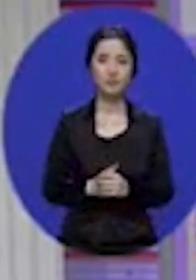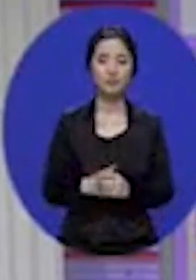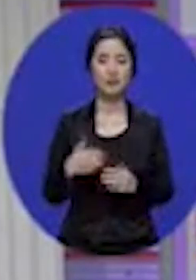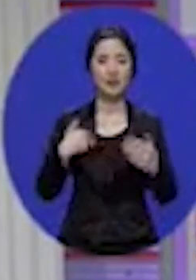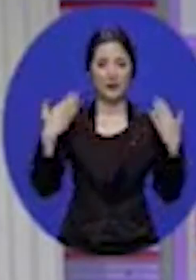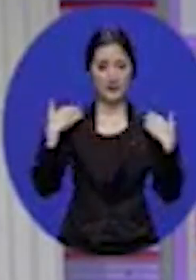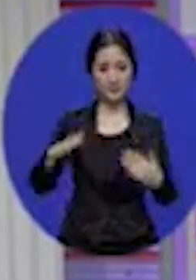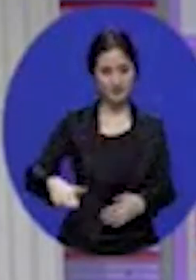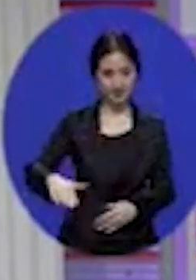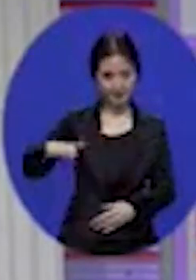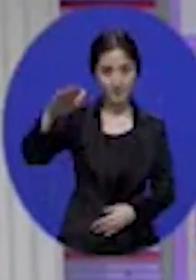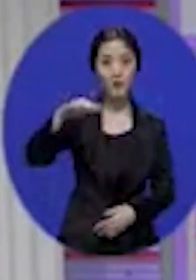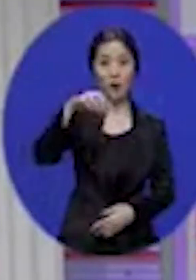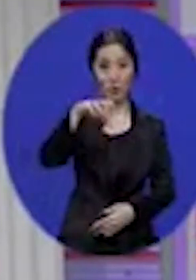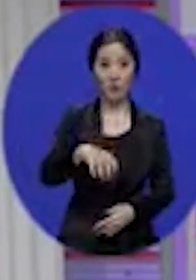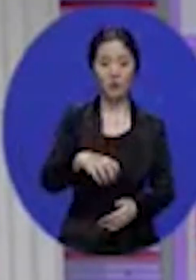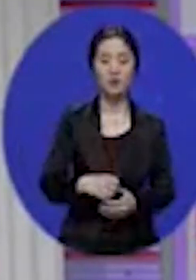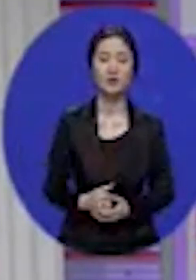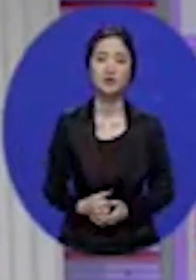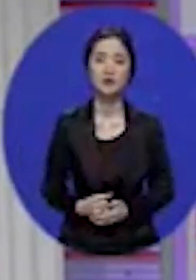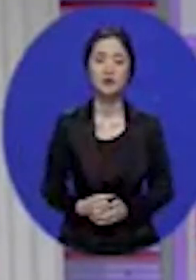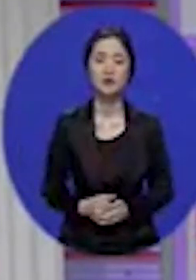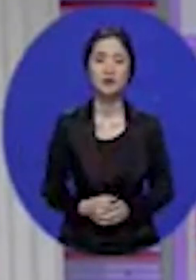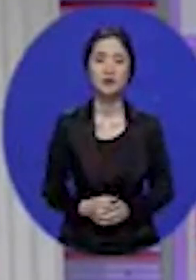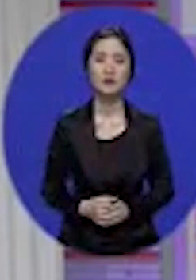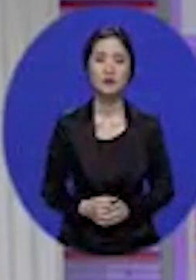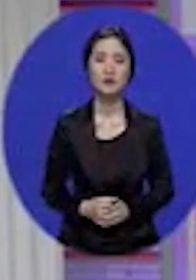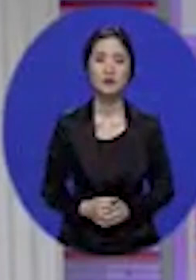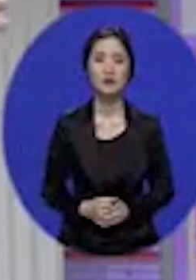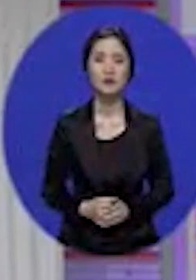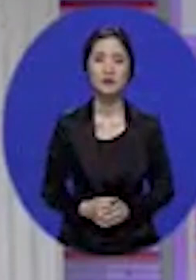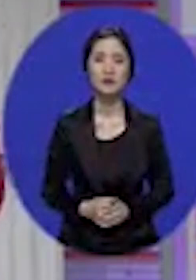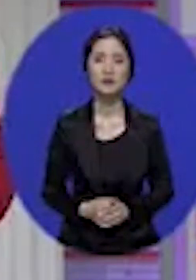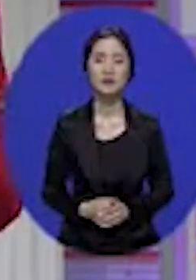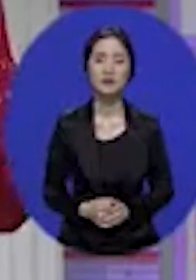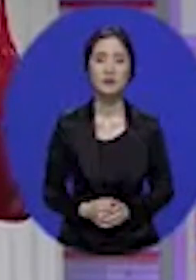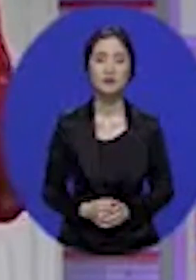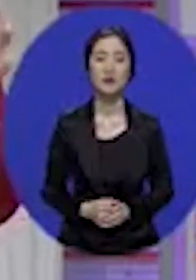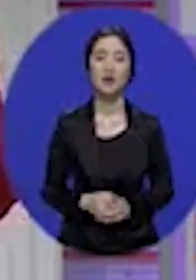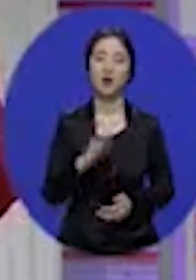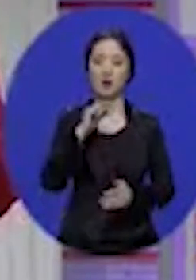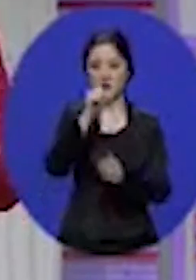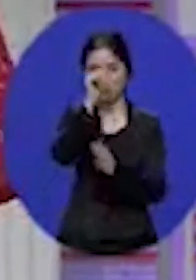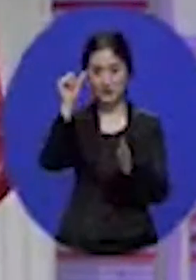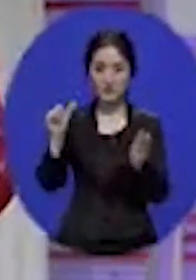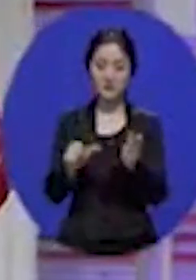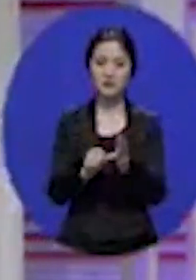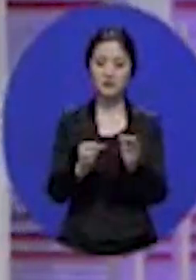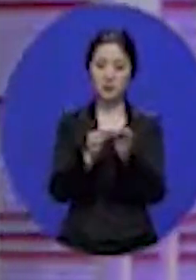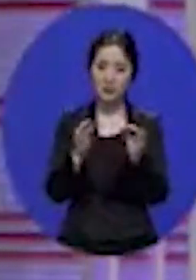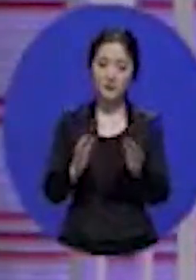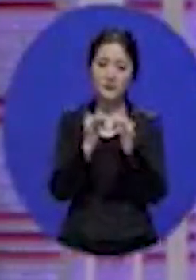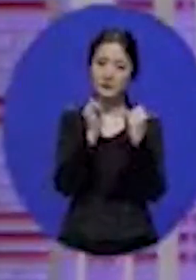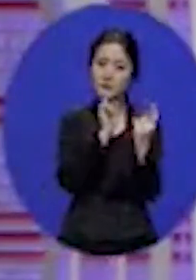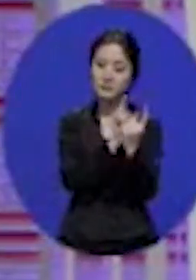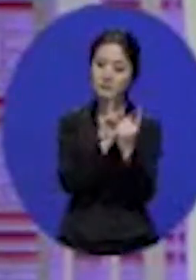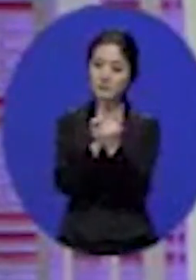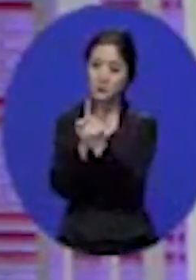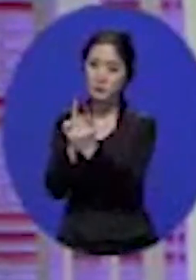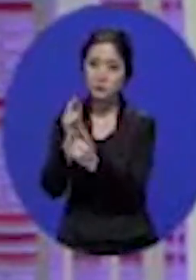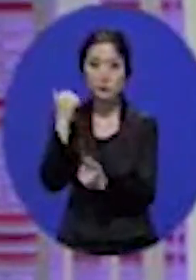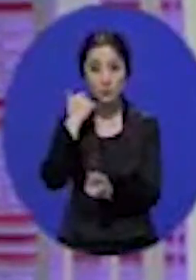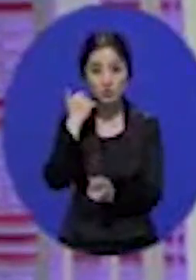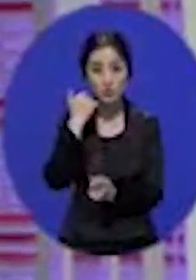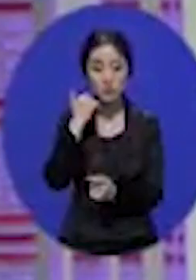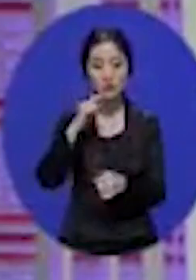인생을 쭉 볼 때 인생의 고비고비에 어떤 사람을 어떻게 만나느냐, 따라서 우리 인생이 왜 이렇게 굴곡이